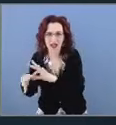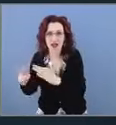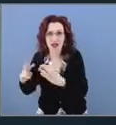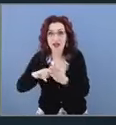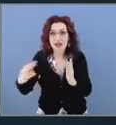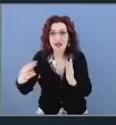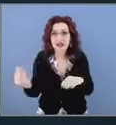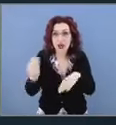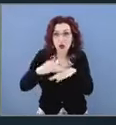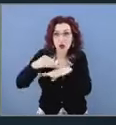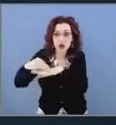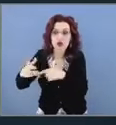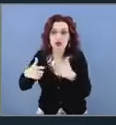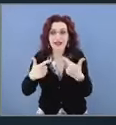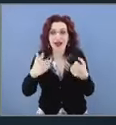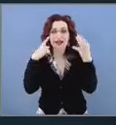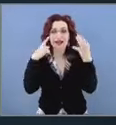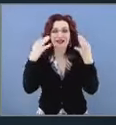alimentare,